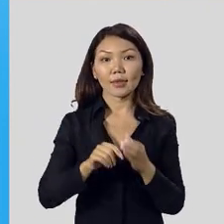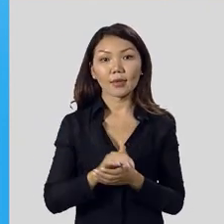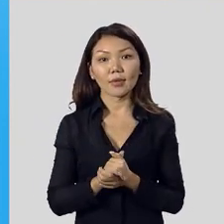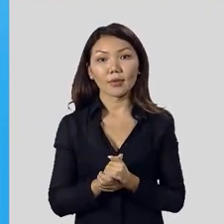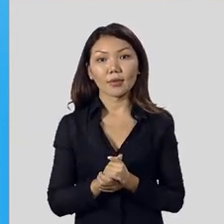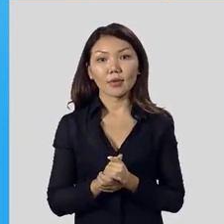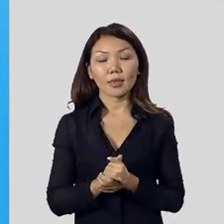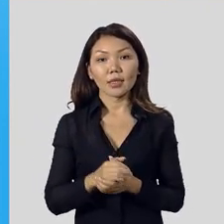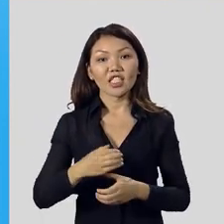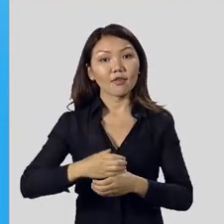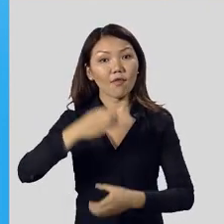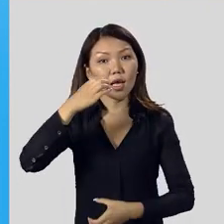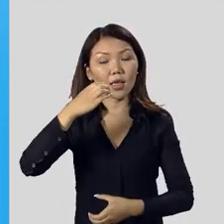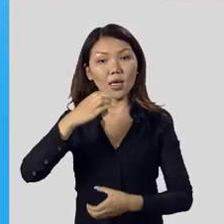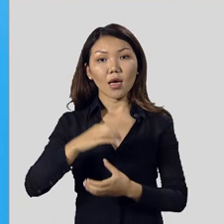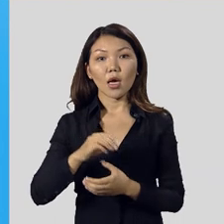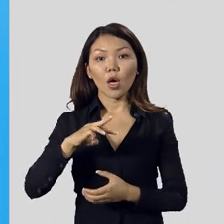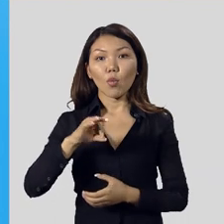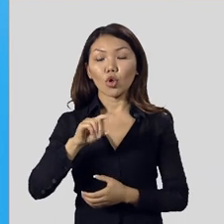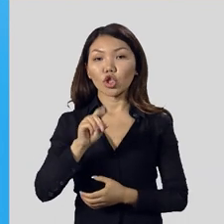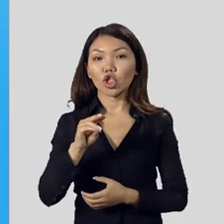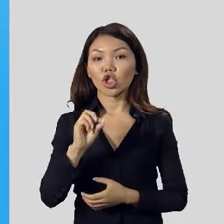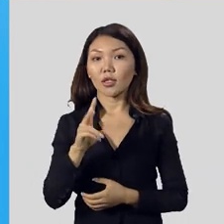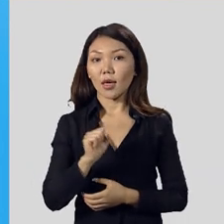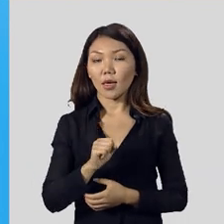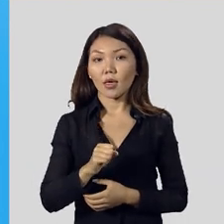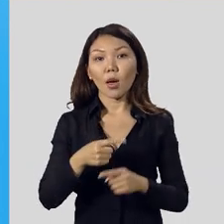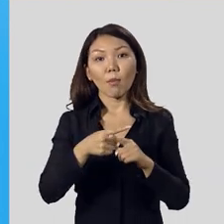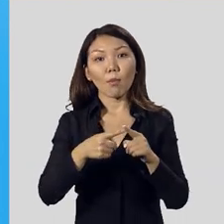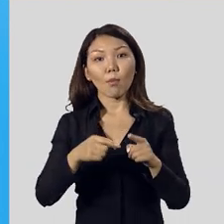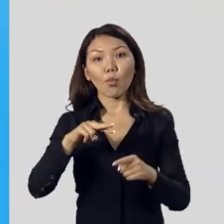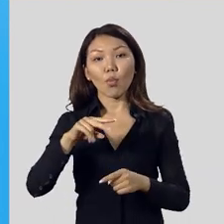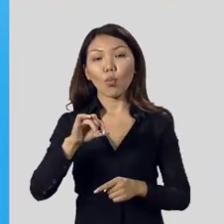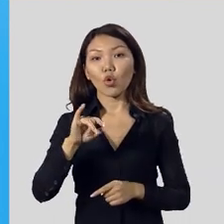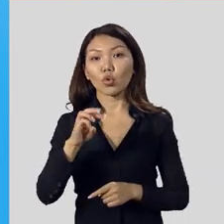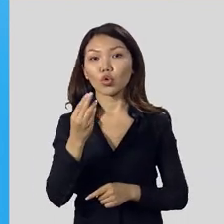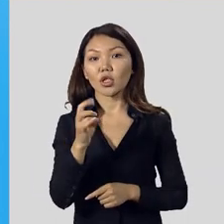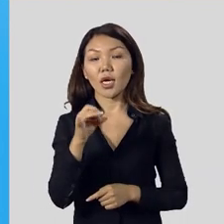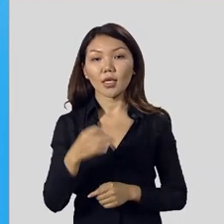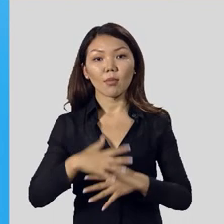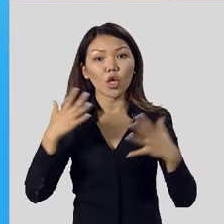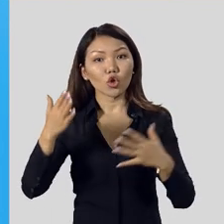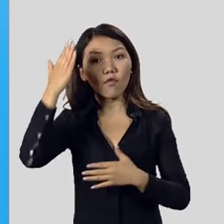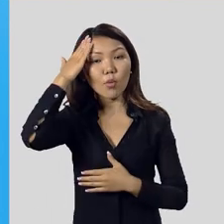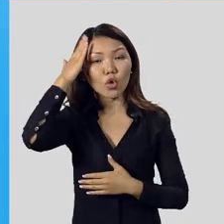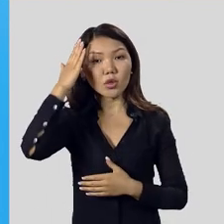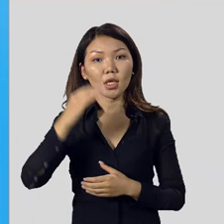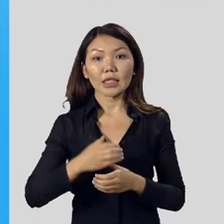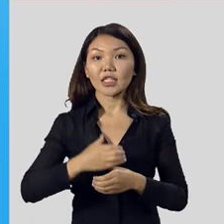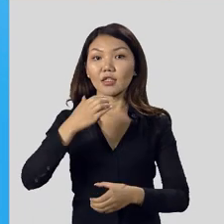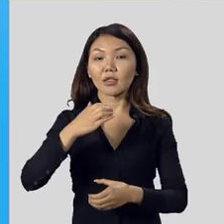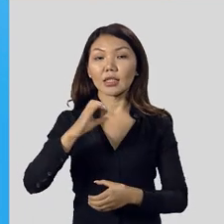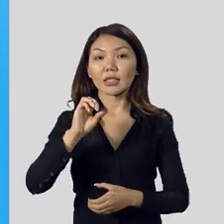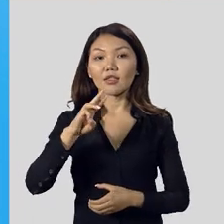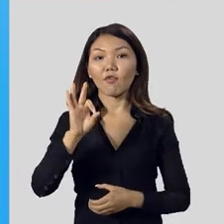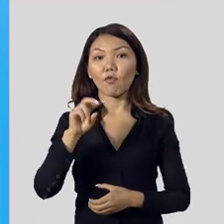из ствола, мозжечка и полушарий большого мозга. Ствол мозга –